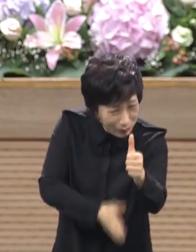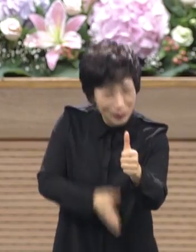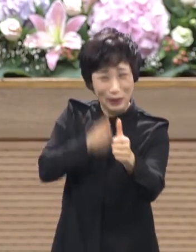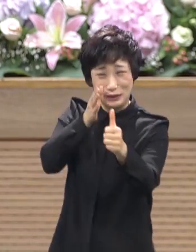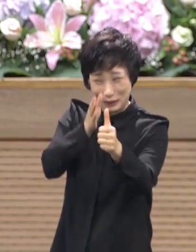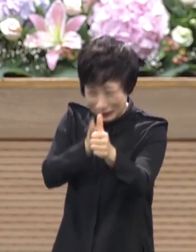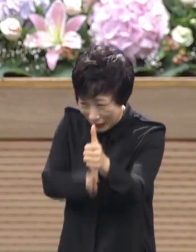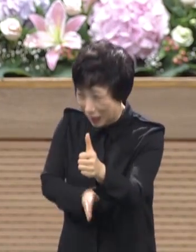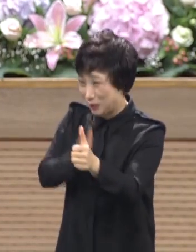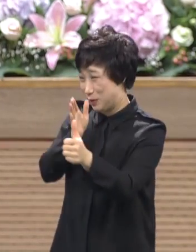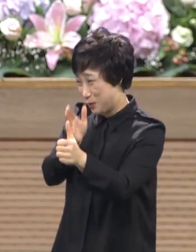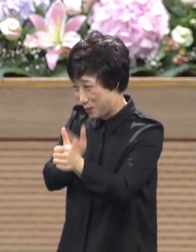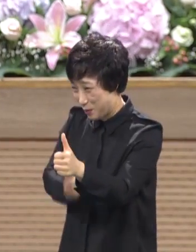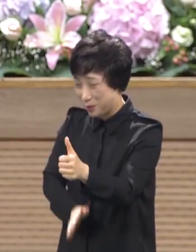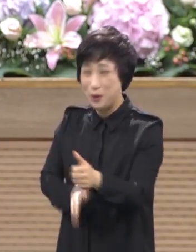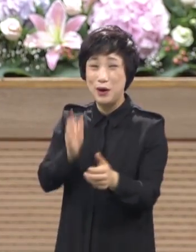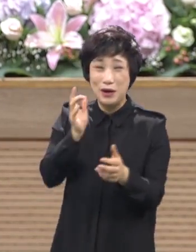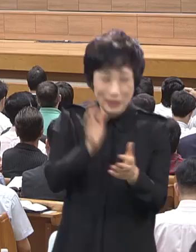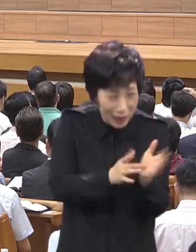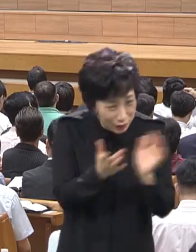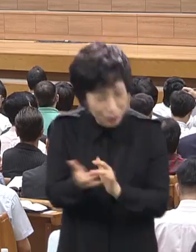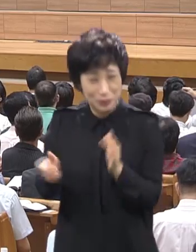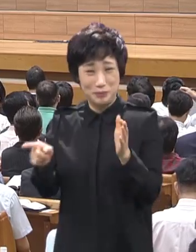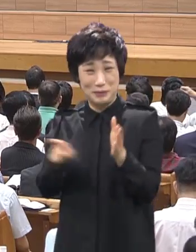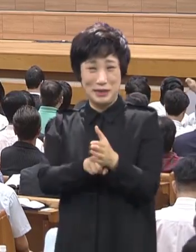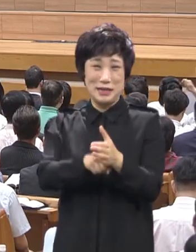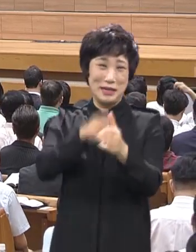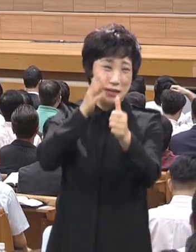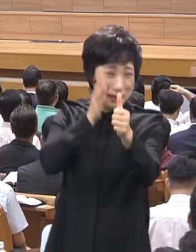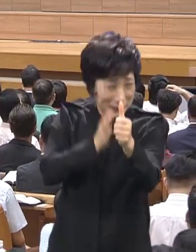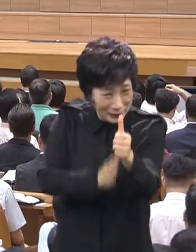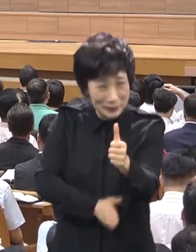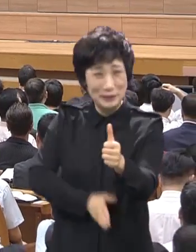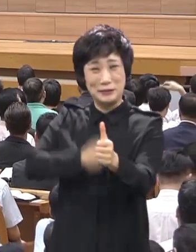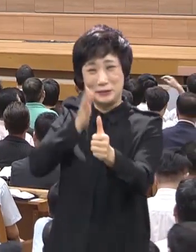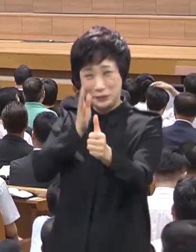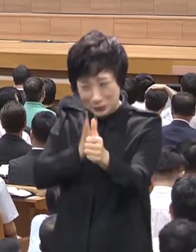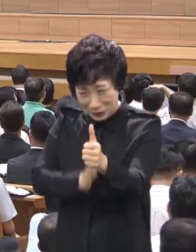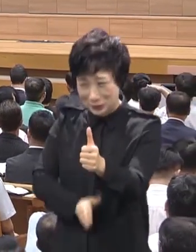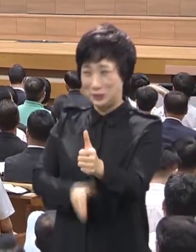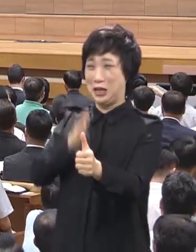예수 믿으세요. 예수